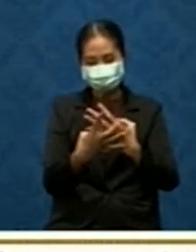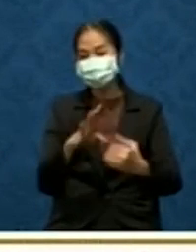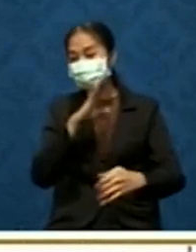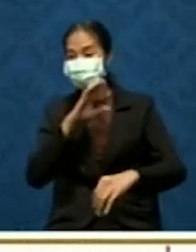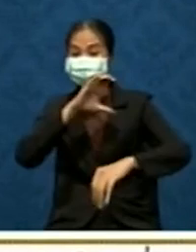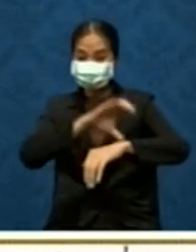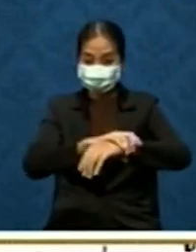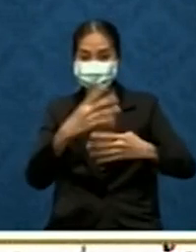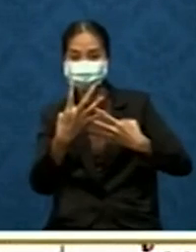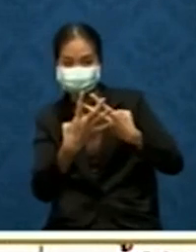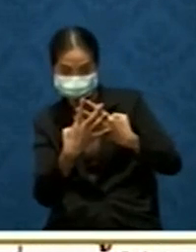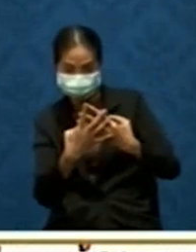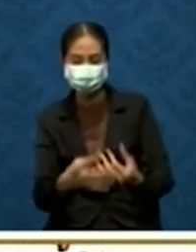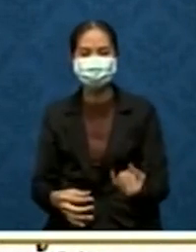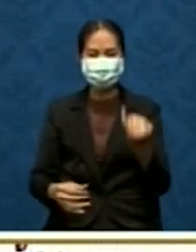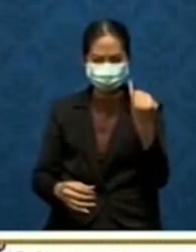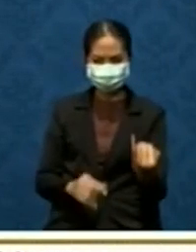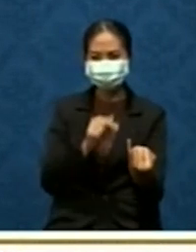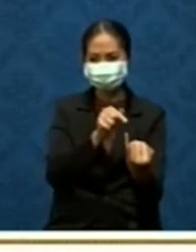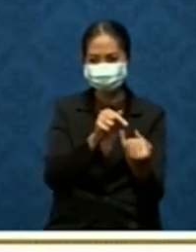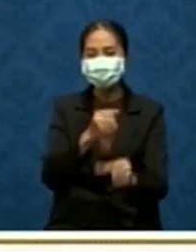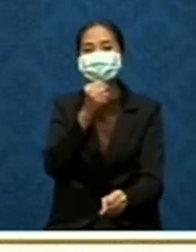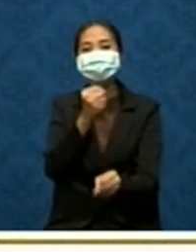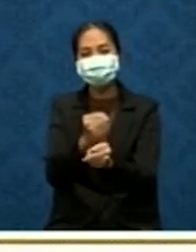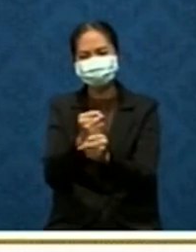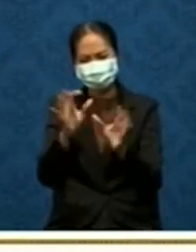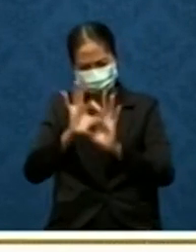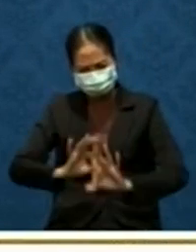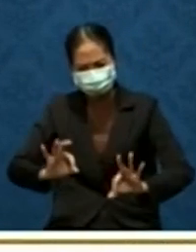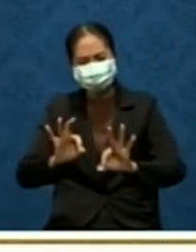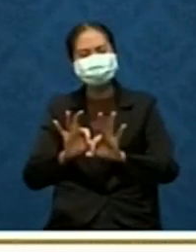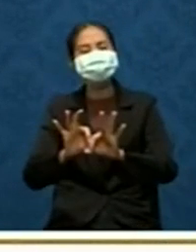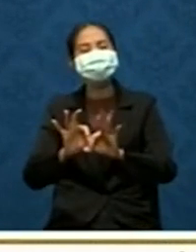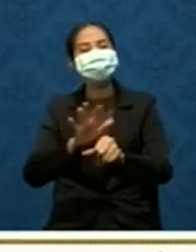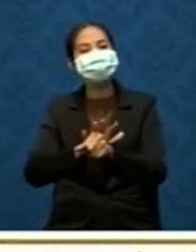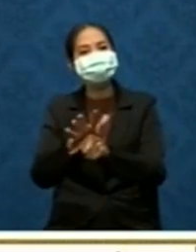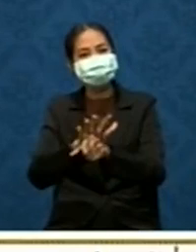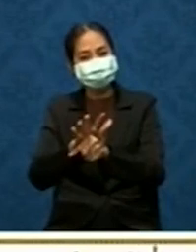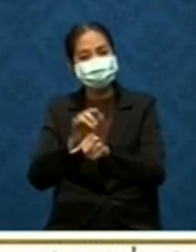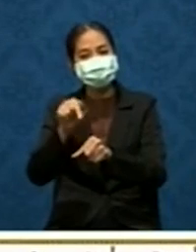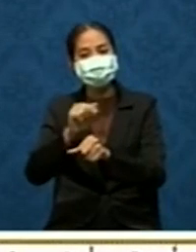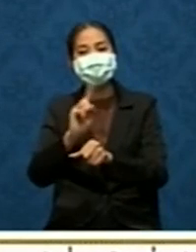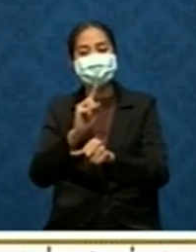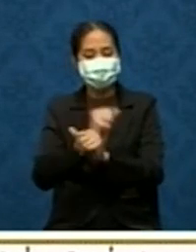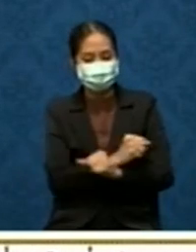ผู้ต้องหาหรือจำเลยให้กระทำได้เพียงเท่าที่จะเป็นเพื่อป้องกันมิให้หลบ